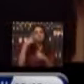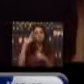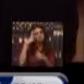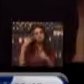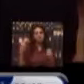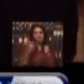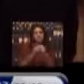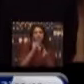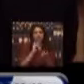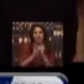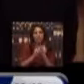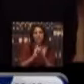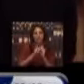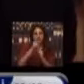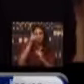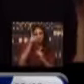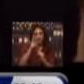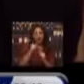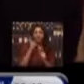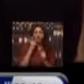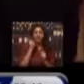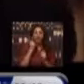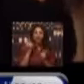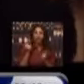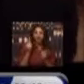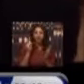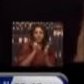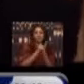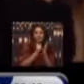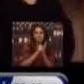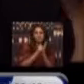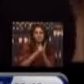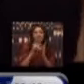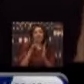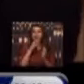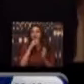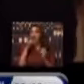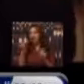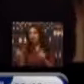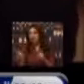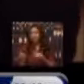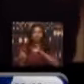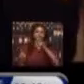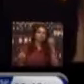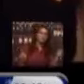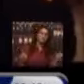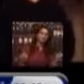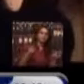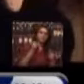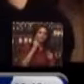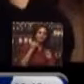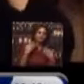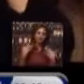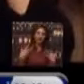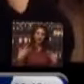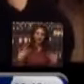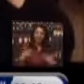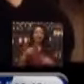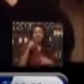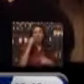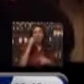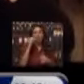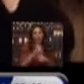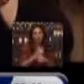في يعني دلع من بيت والدي، يعني عايشة متدلعة وعايشة